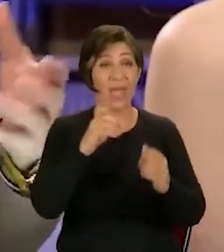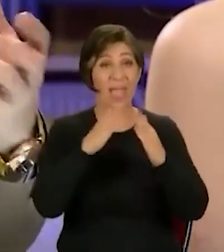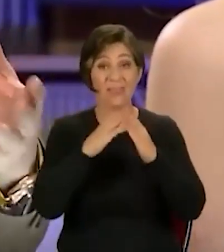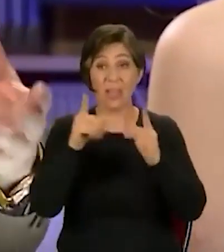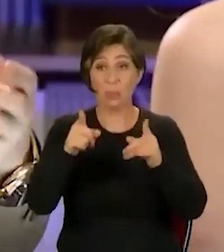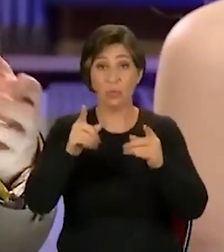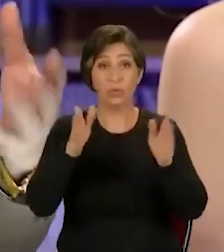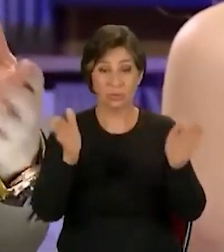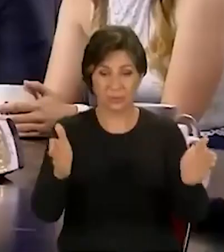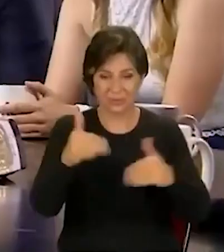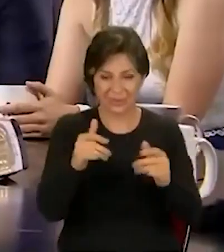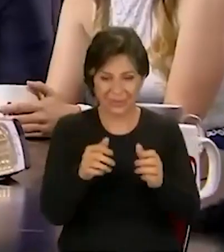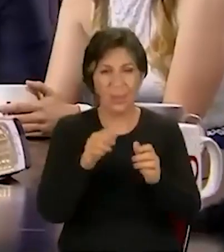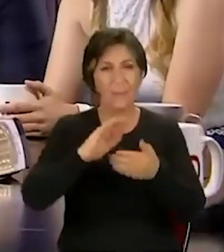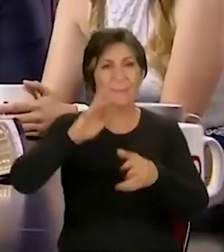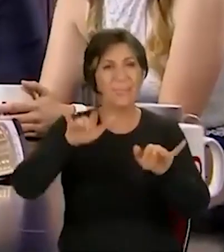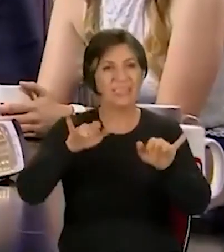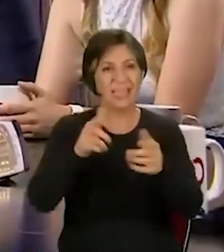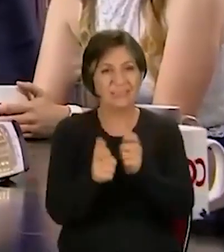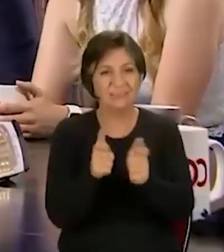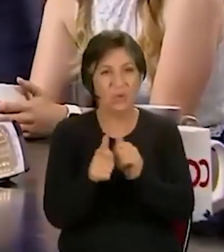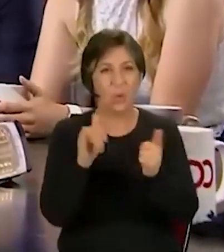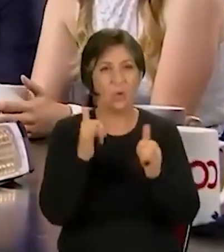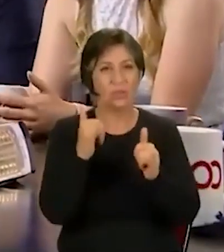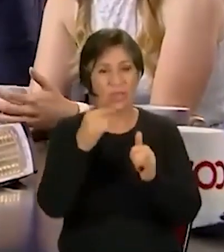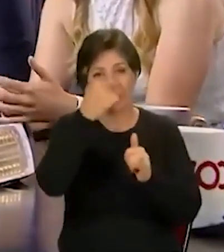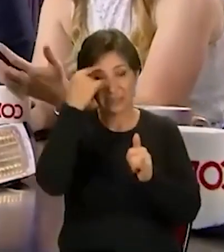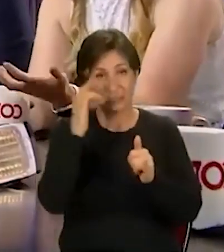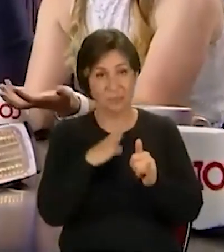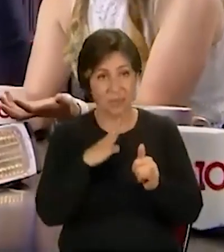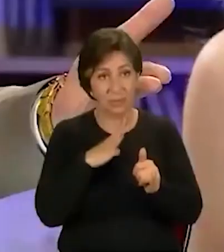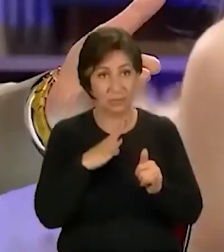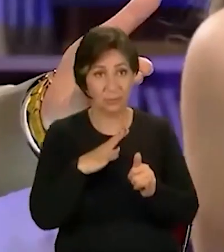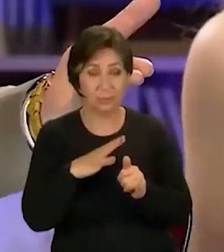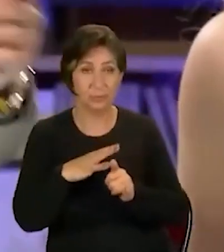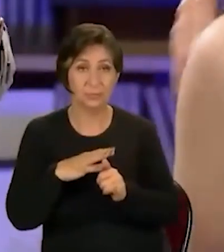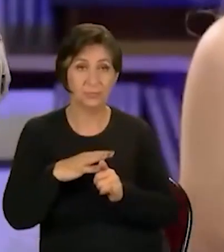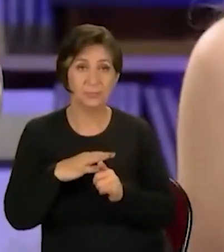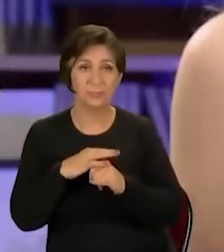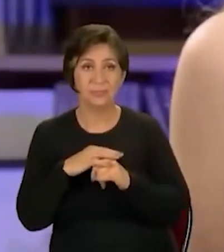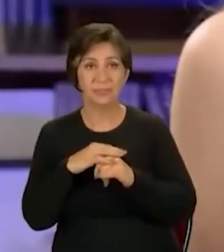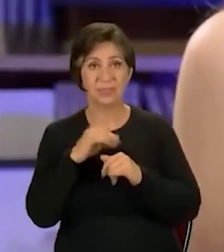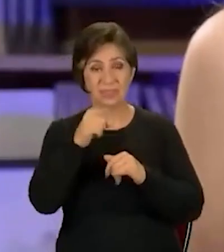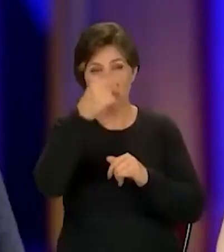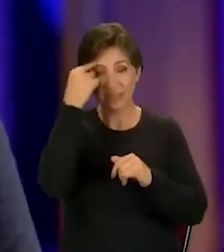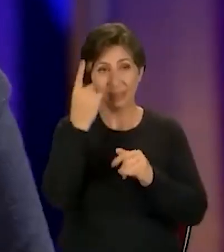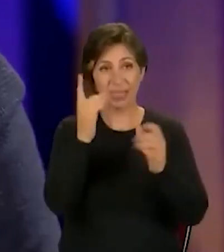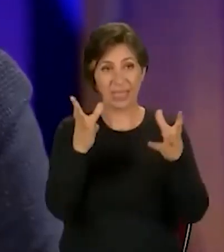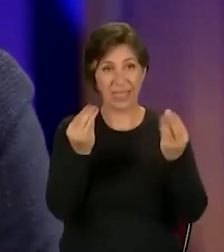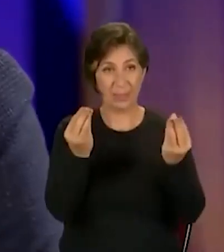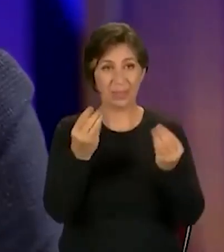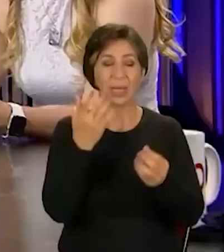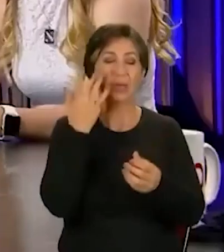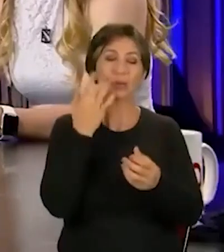bu konsolların ya da bilgisayarlarda bu oyunları oynayabilecekmiş gibi olan? Buyurun. Siz yani bir şanslı kalabalıktan bahsediyorsunuz.